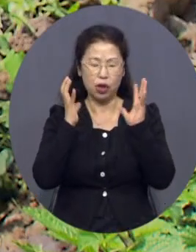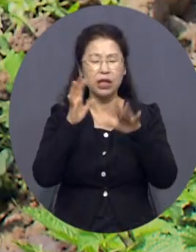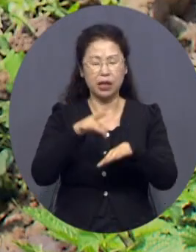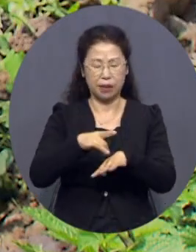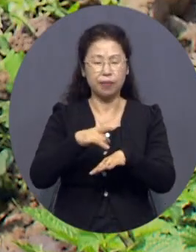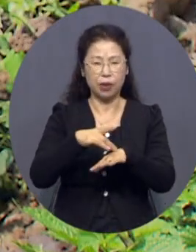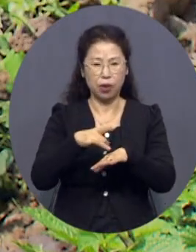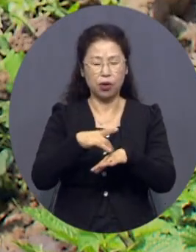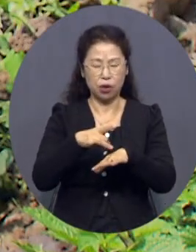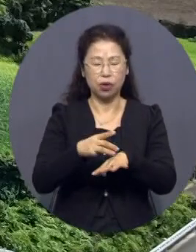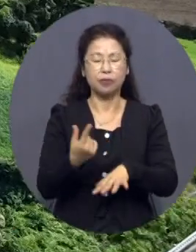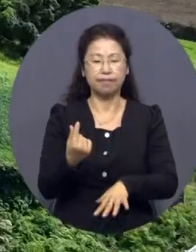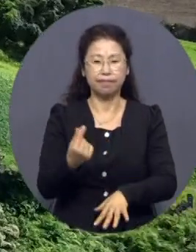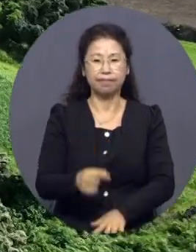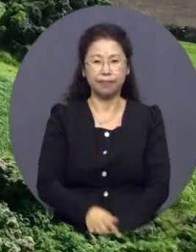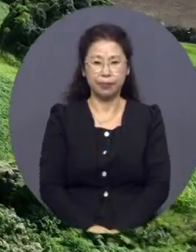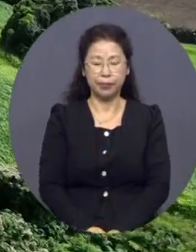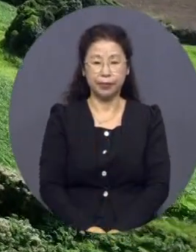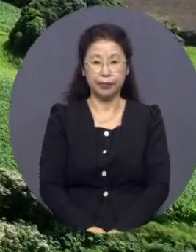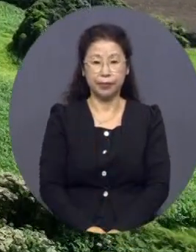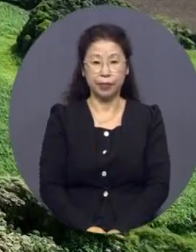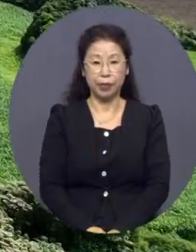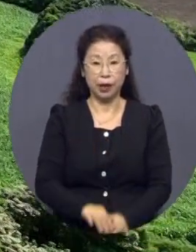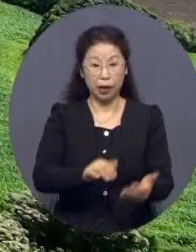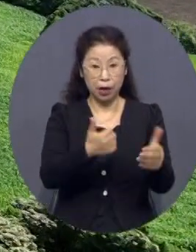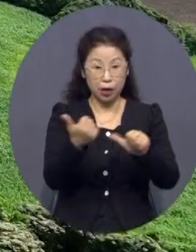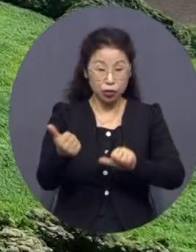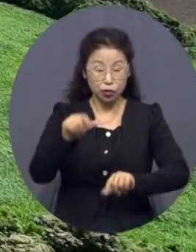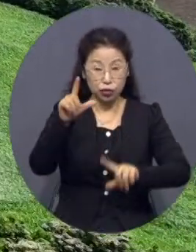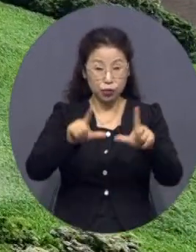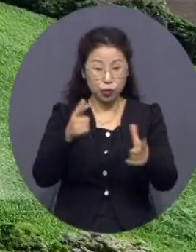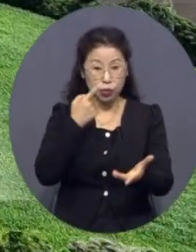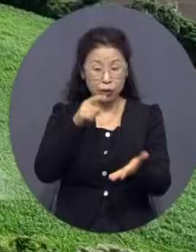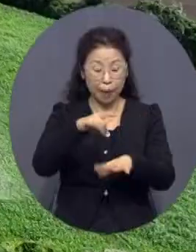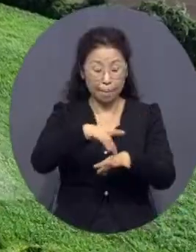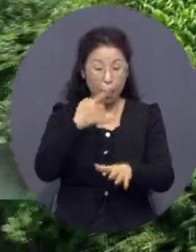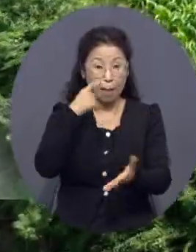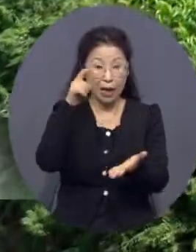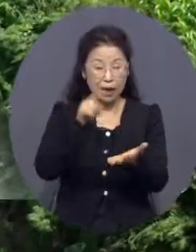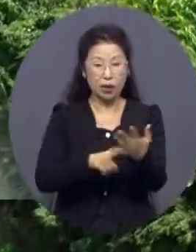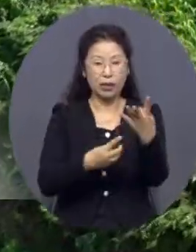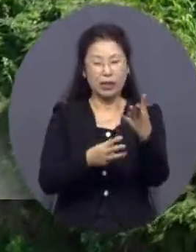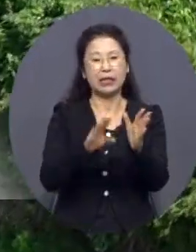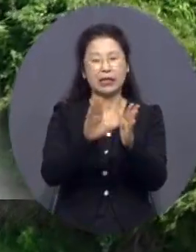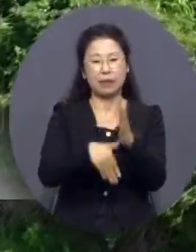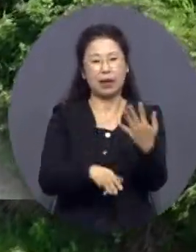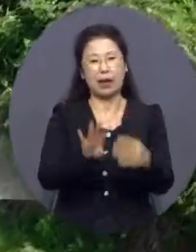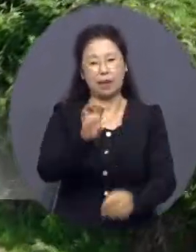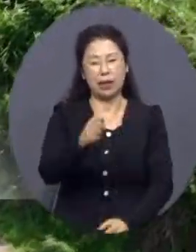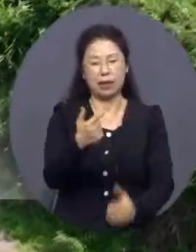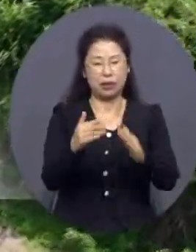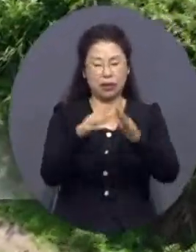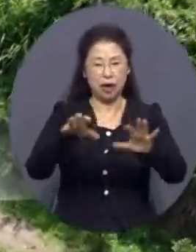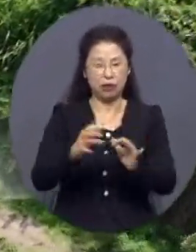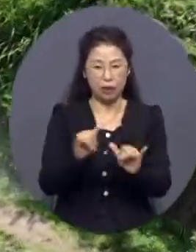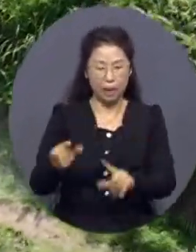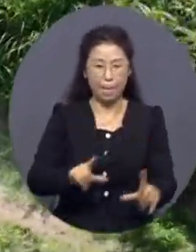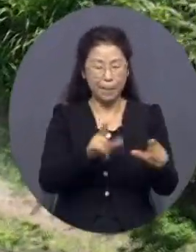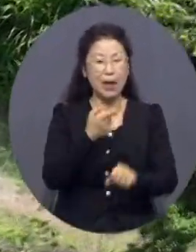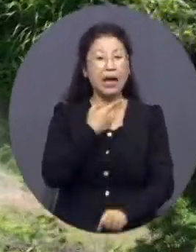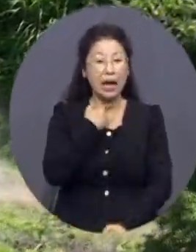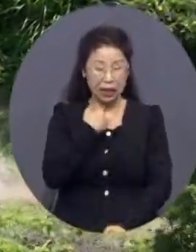어린이로 지금 추정되고 있습니다. 유해가 발굴된 곳은 4.3 당시 46가구의 주민들이 살던